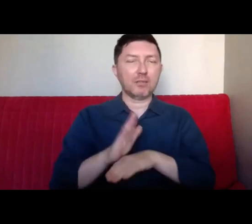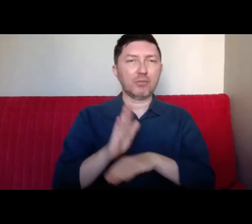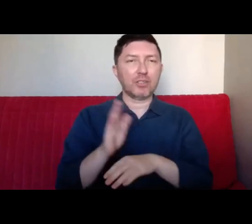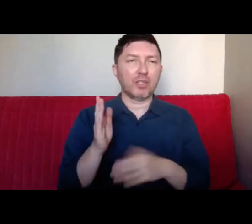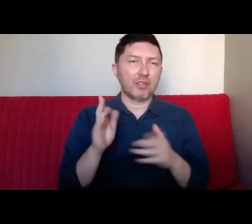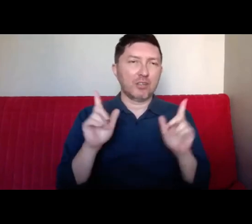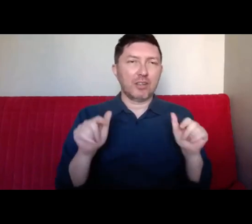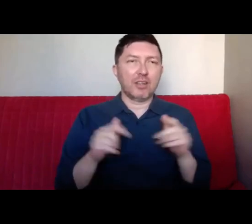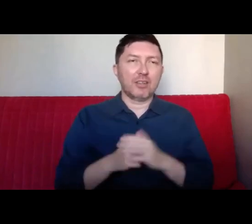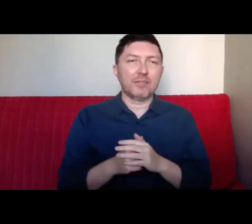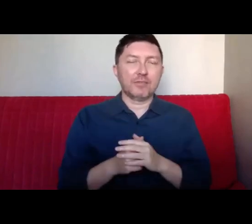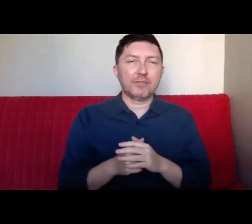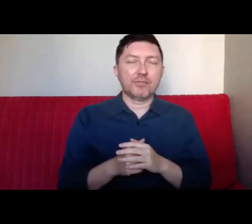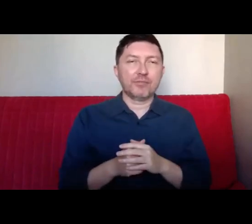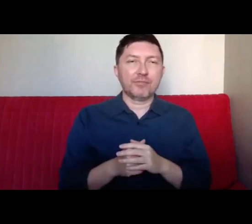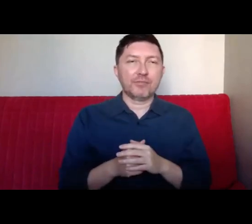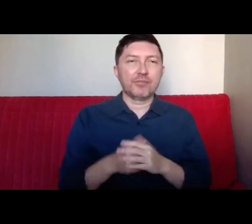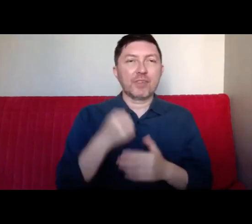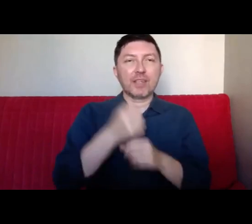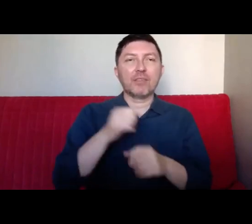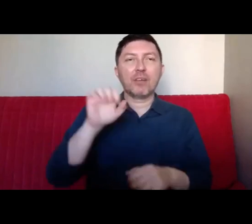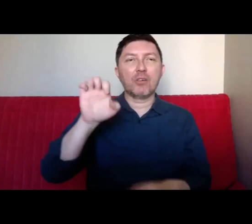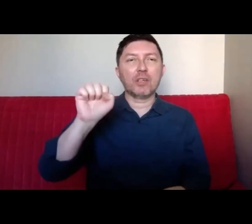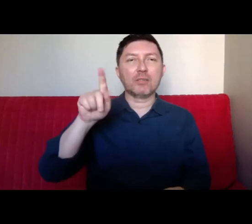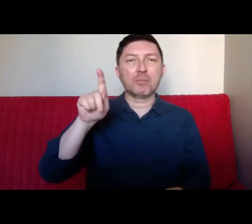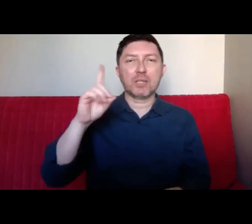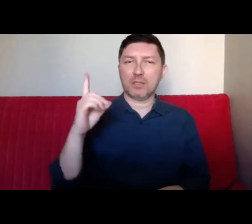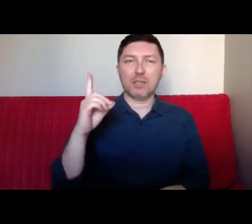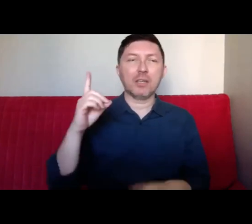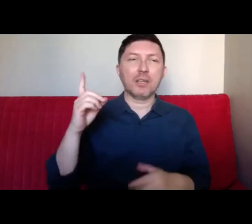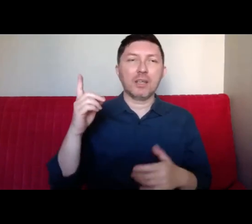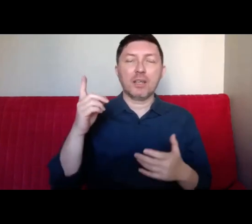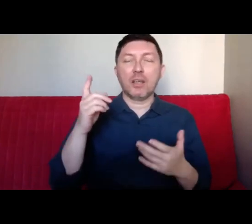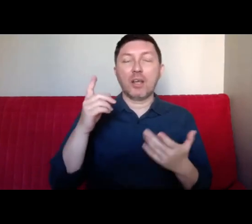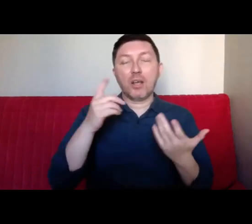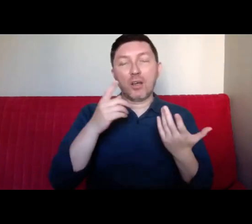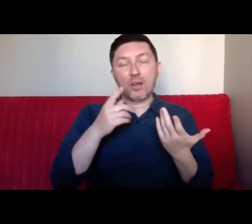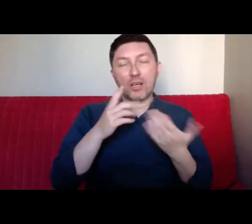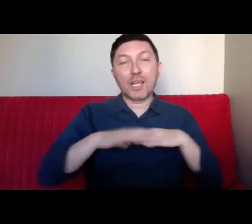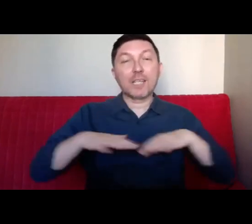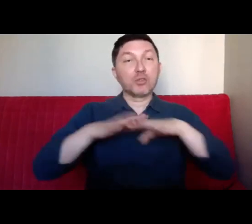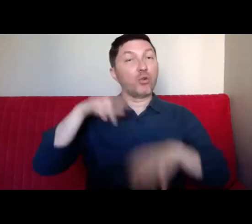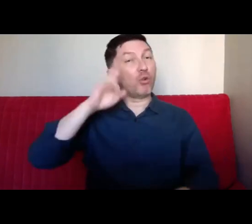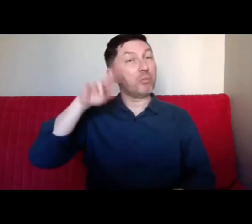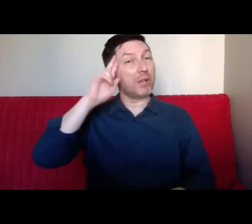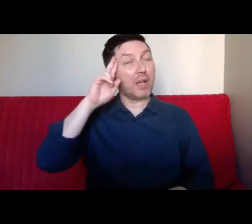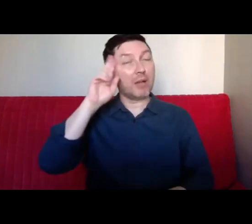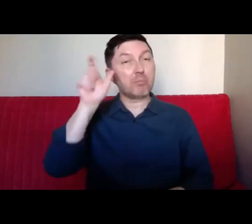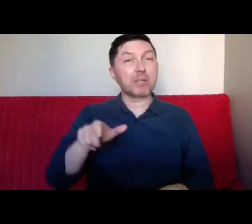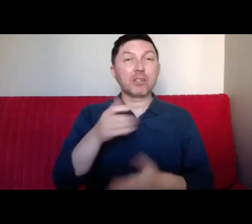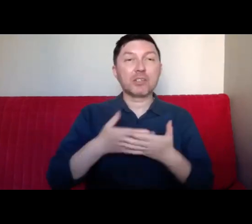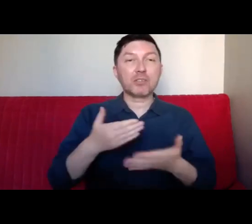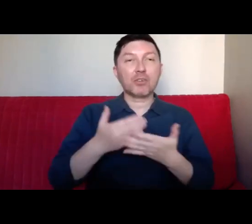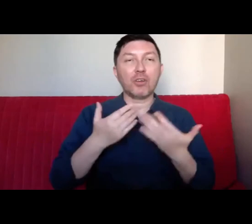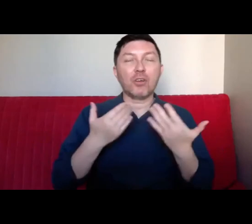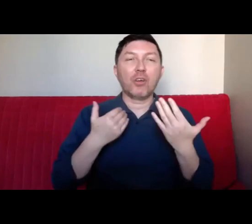Donc, je travaille à l'ESPD, qui est l'Association européenne pour les prestataires de services en situation de handicap. C'est-à-dire, c'est toujours difficile à prononcer,